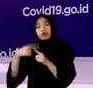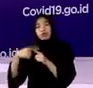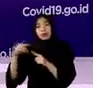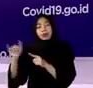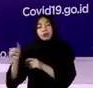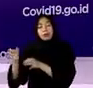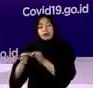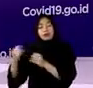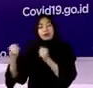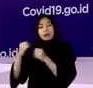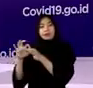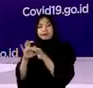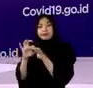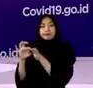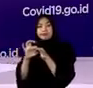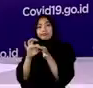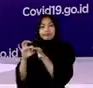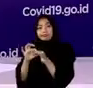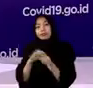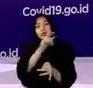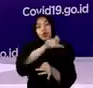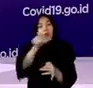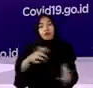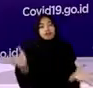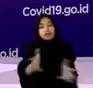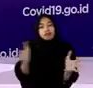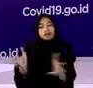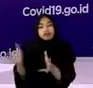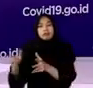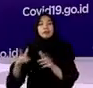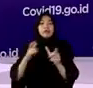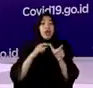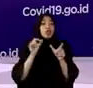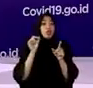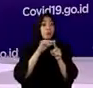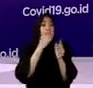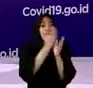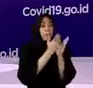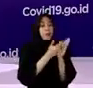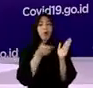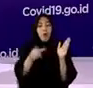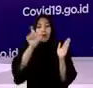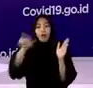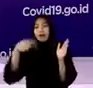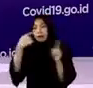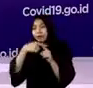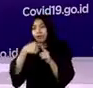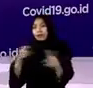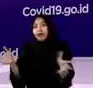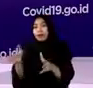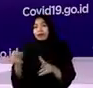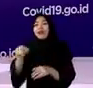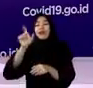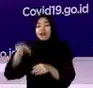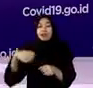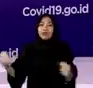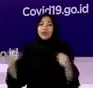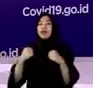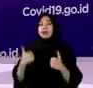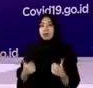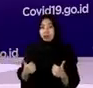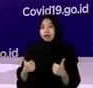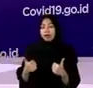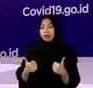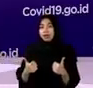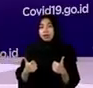fasilitas kesehatan untuk memberikan penanganan yang sesuai dengan standar, sehingga mereka dapat segera sembuh.